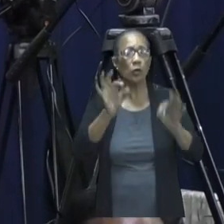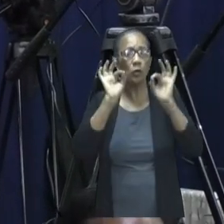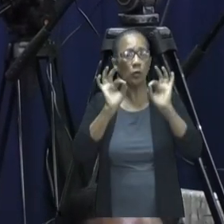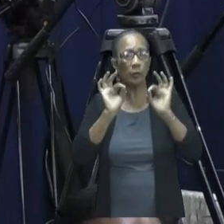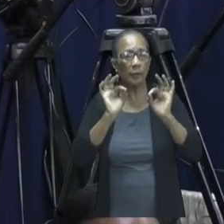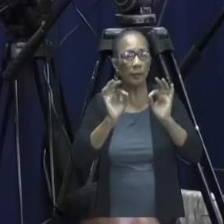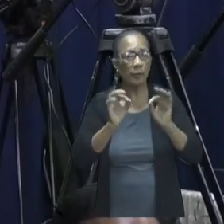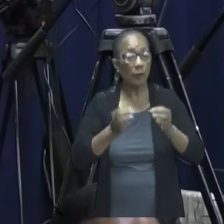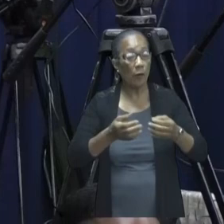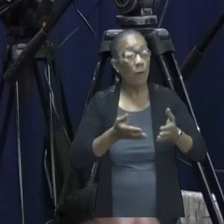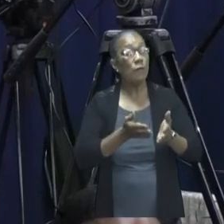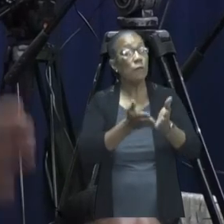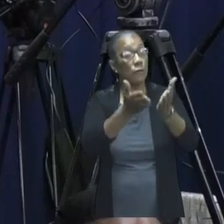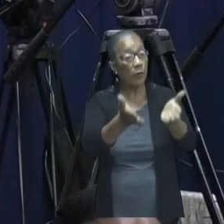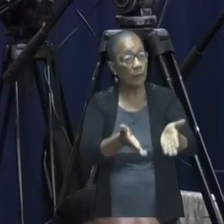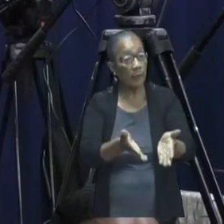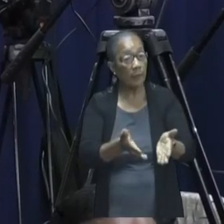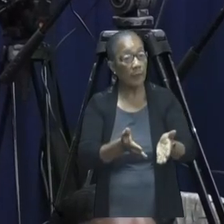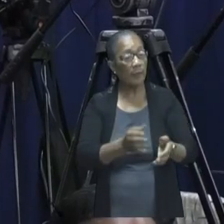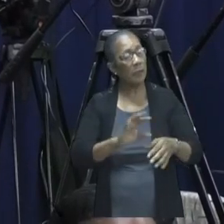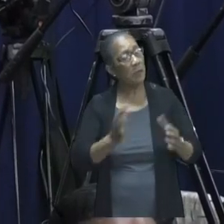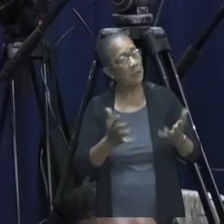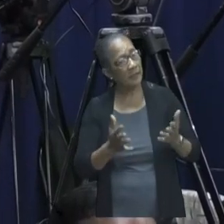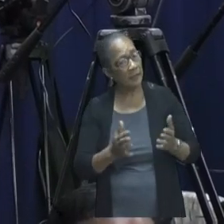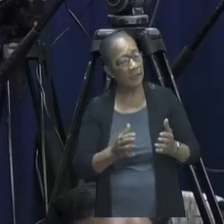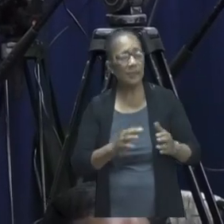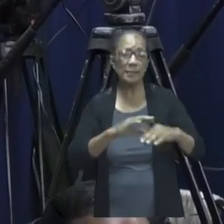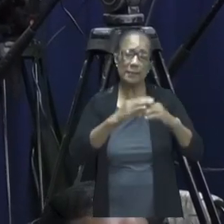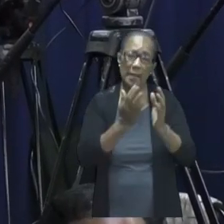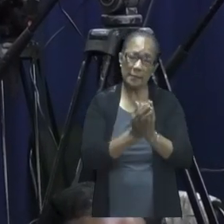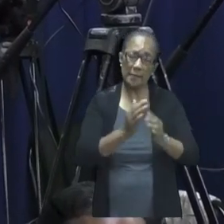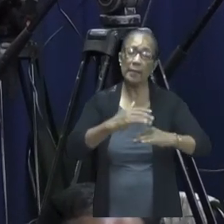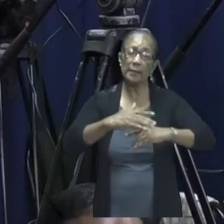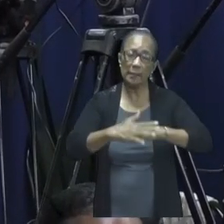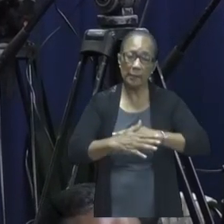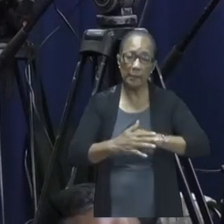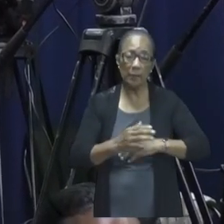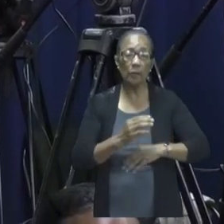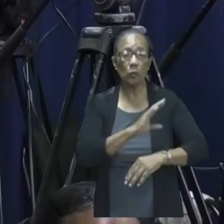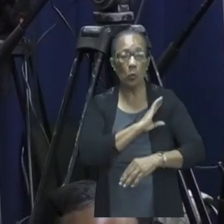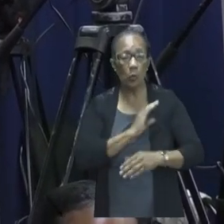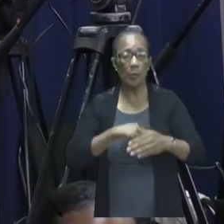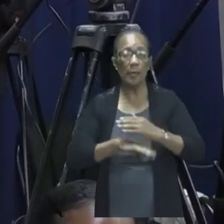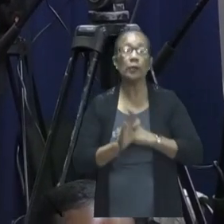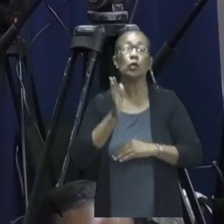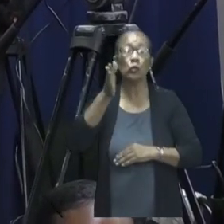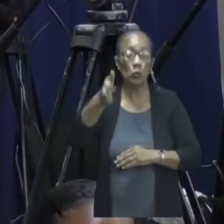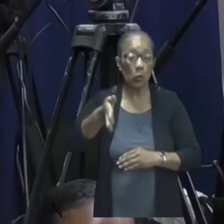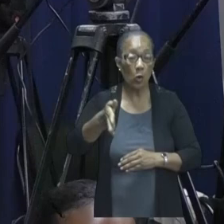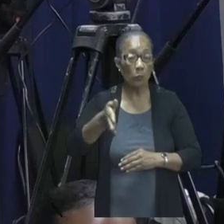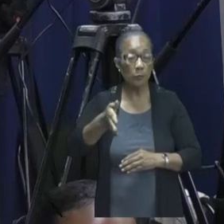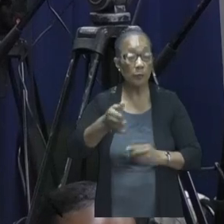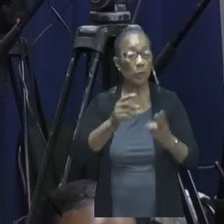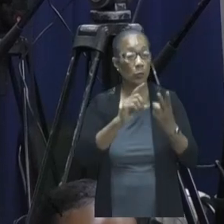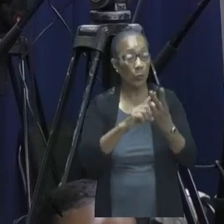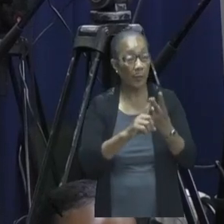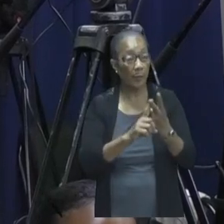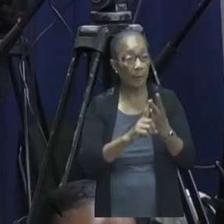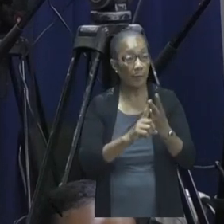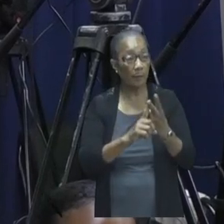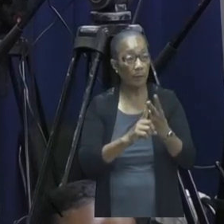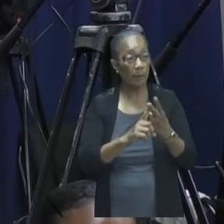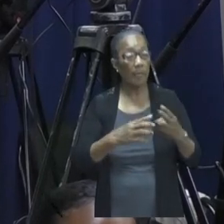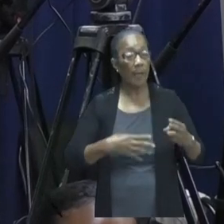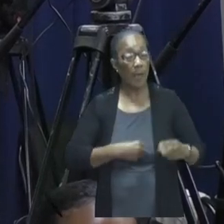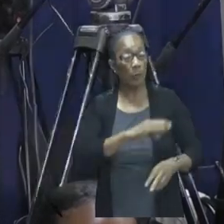misschien zijn er zaken al gerealiseerd en wordt in de toekomst verder heb ik u